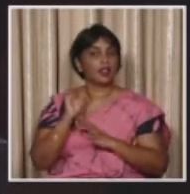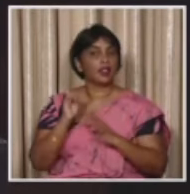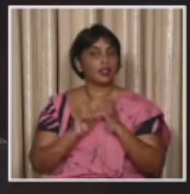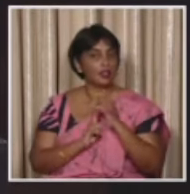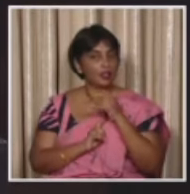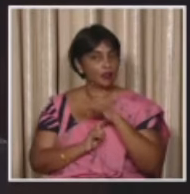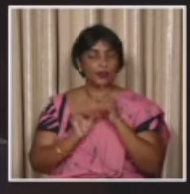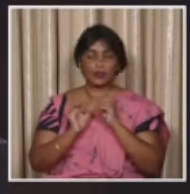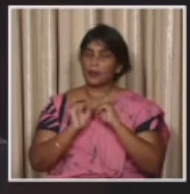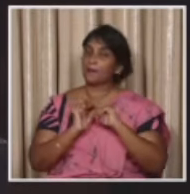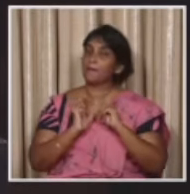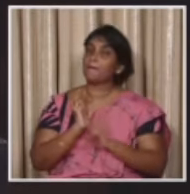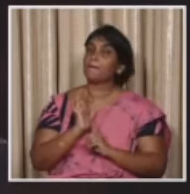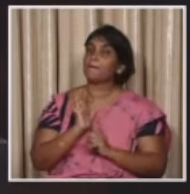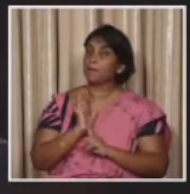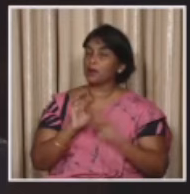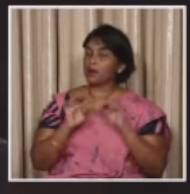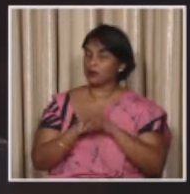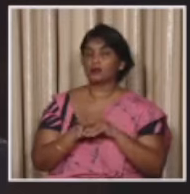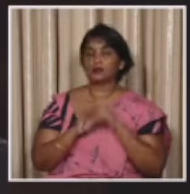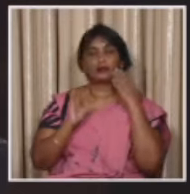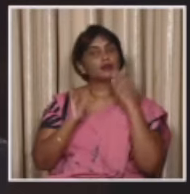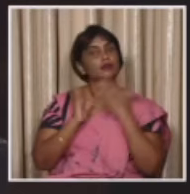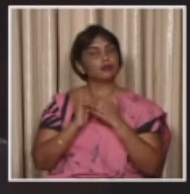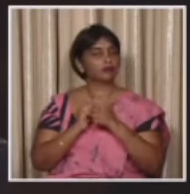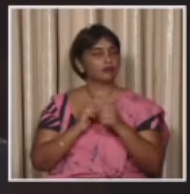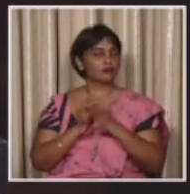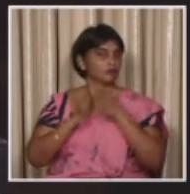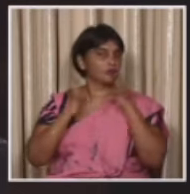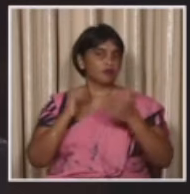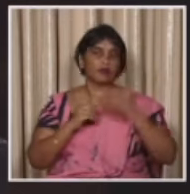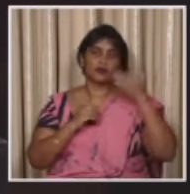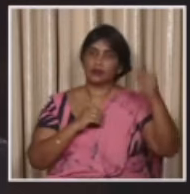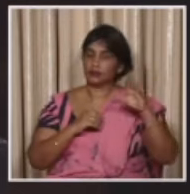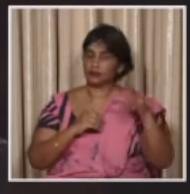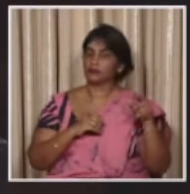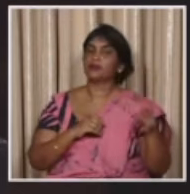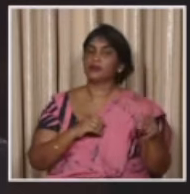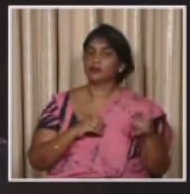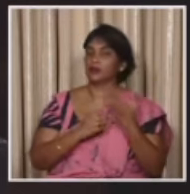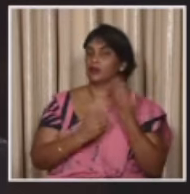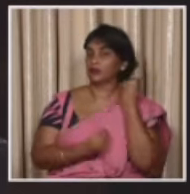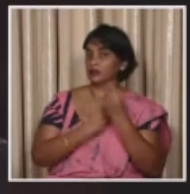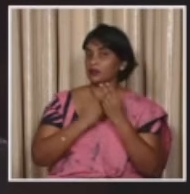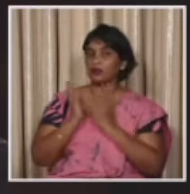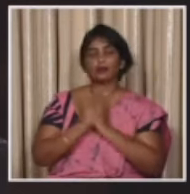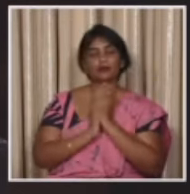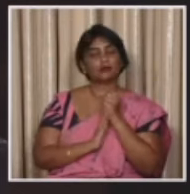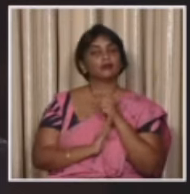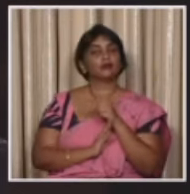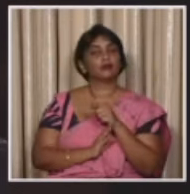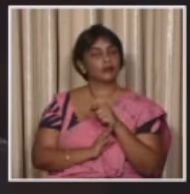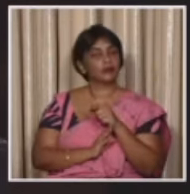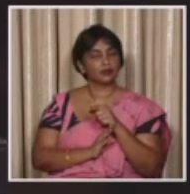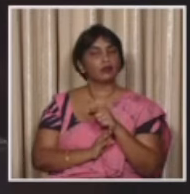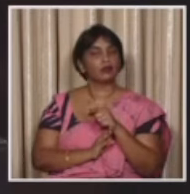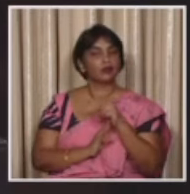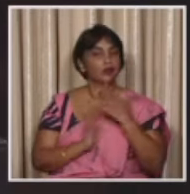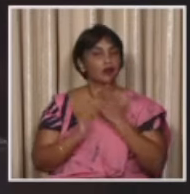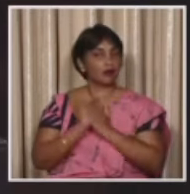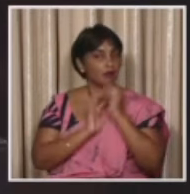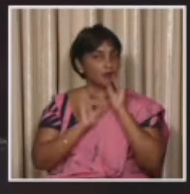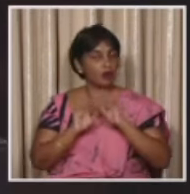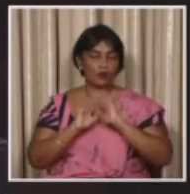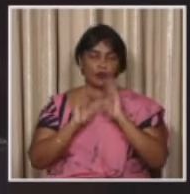ඇමතිවරයාගේ පනතේ තිබුණු ප්‍රතිපාදනවලට වැඩිය ඔබ්බට ගිය වරප්‍රසාද ලැබුණ තිබුණු වරප්‍රසාද